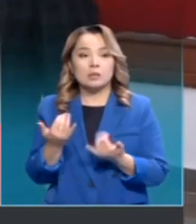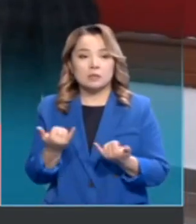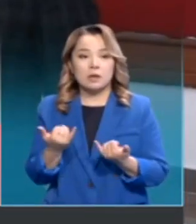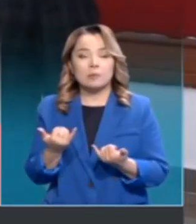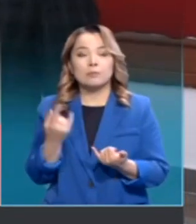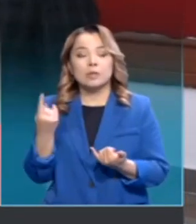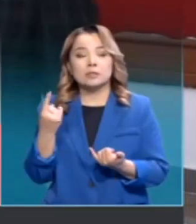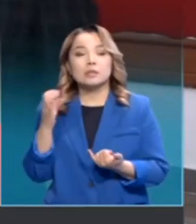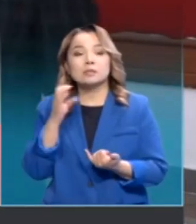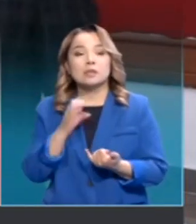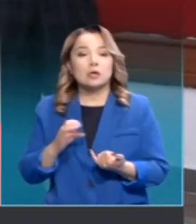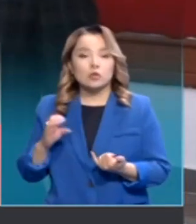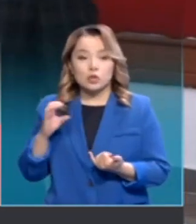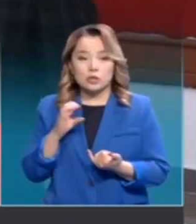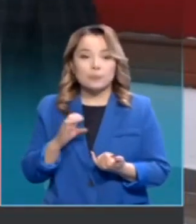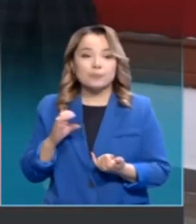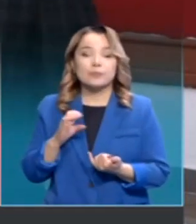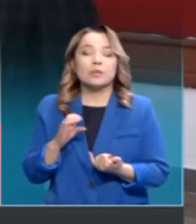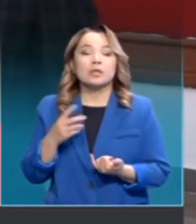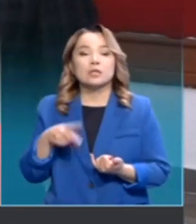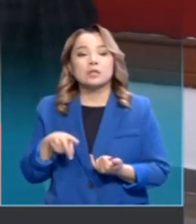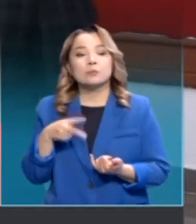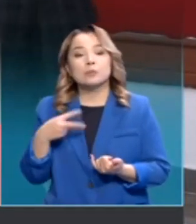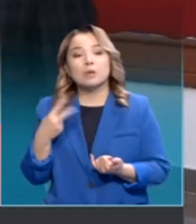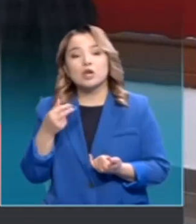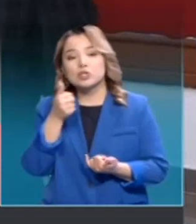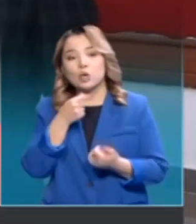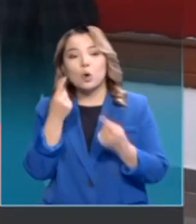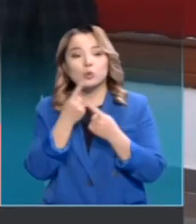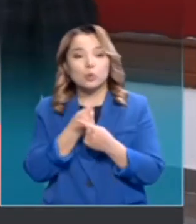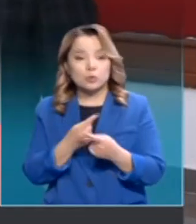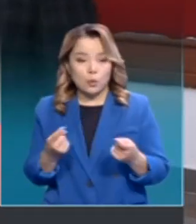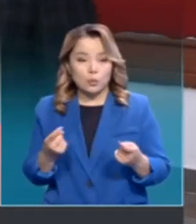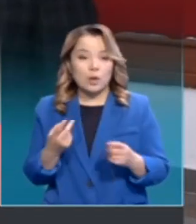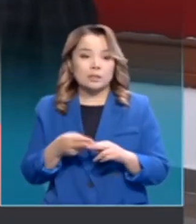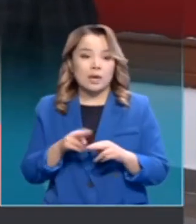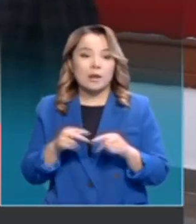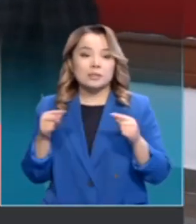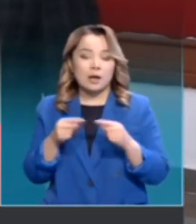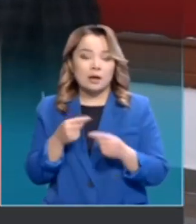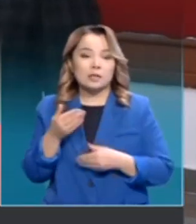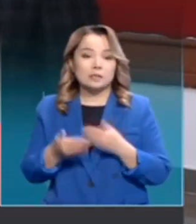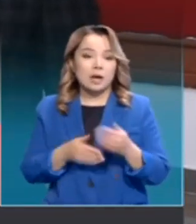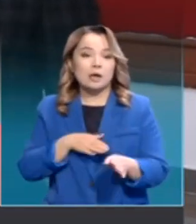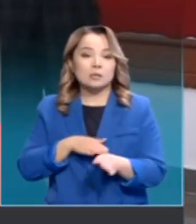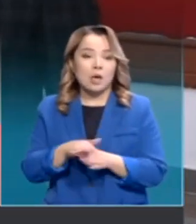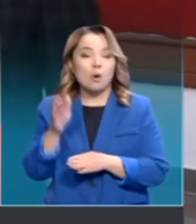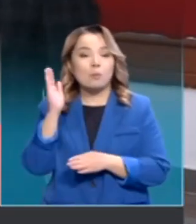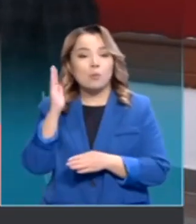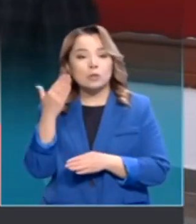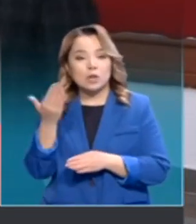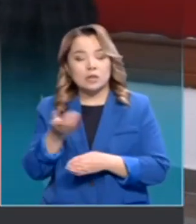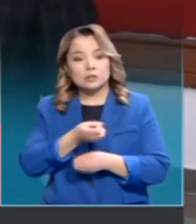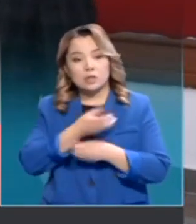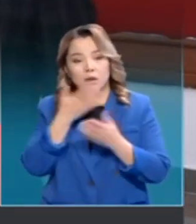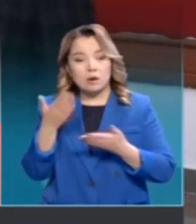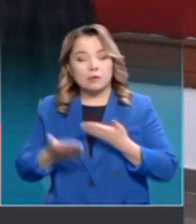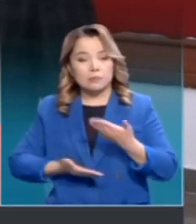енді 1-қыркүйектегі 2022 жылғы жолдау осының нақты істеріне болашаққа